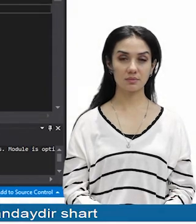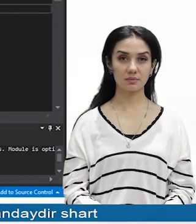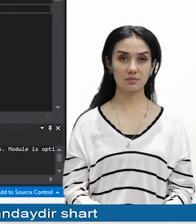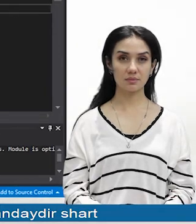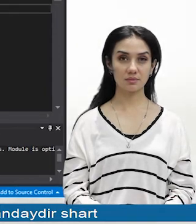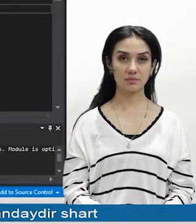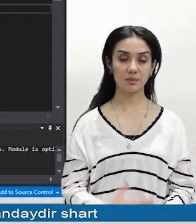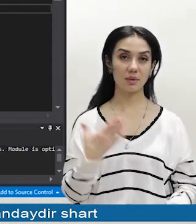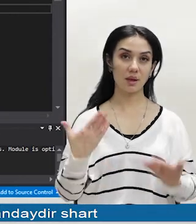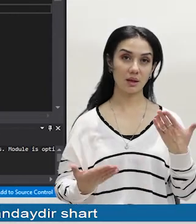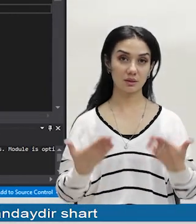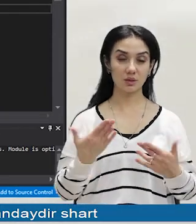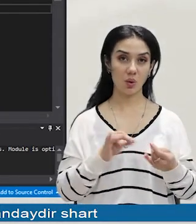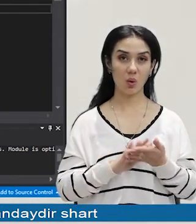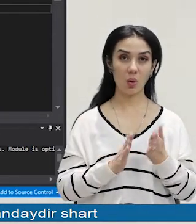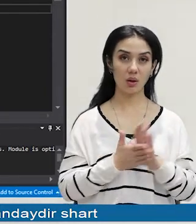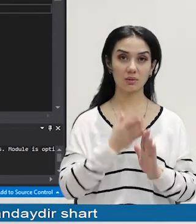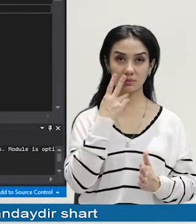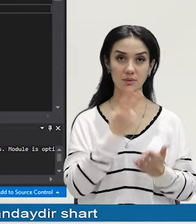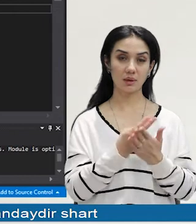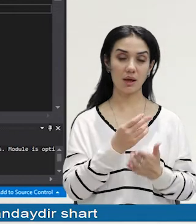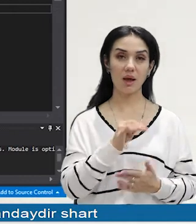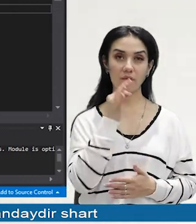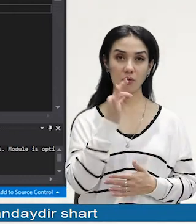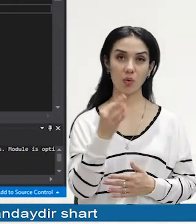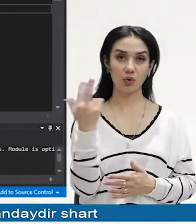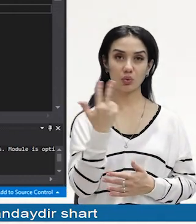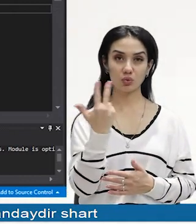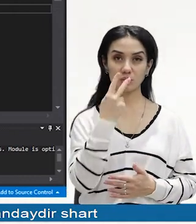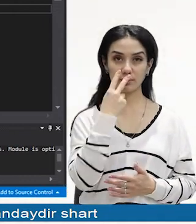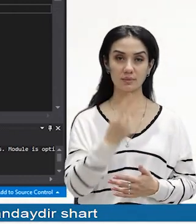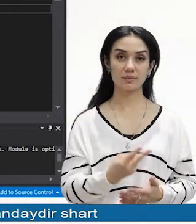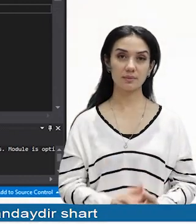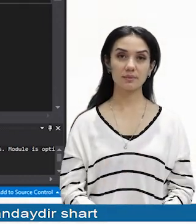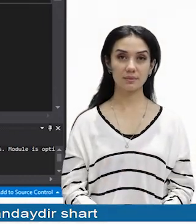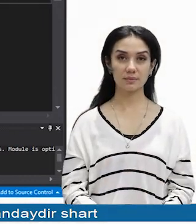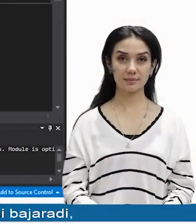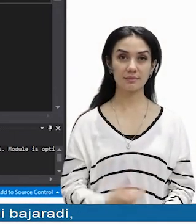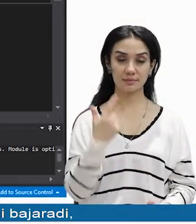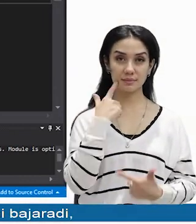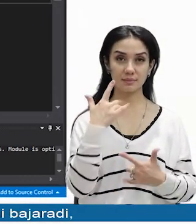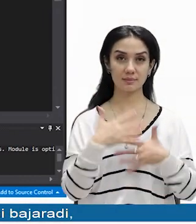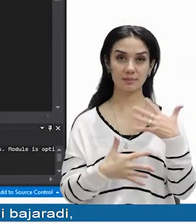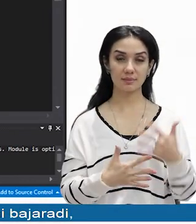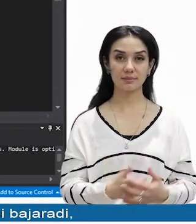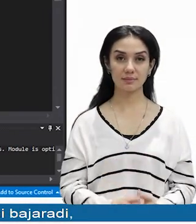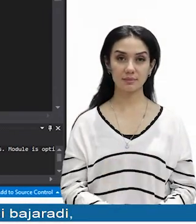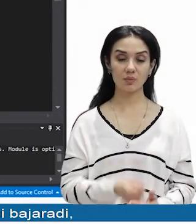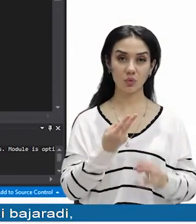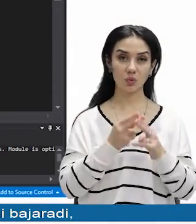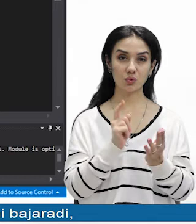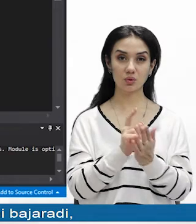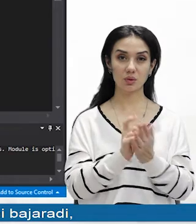Keyin aks holda ifoda 3. Mana. Tushunarli. Ya'ni bu